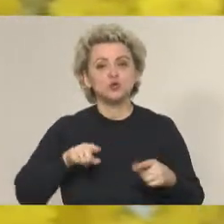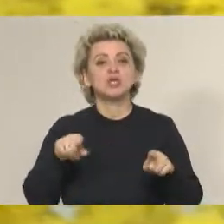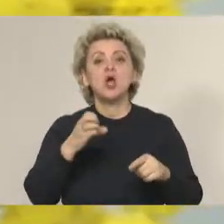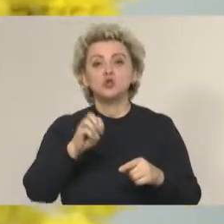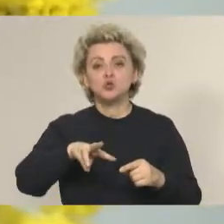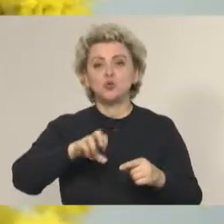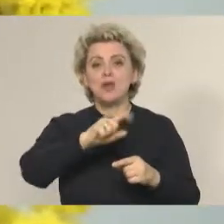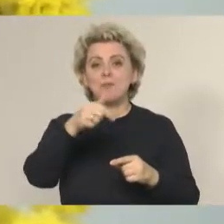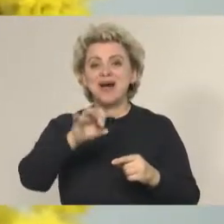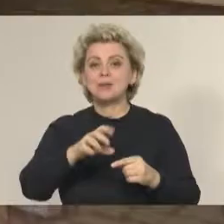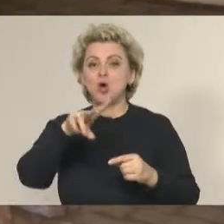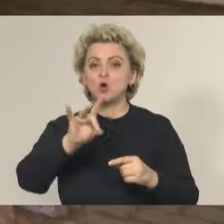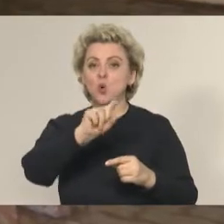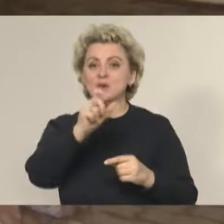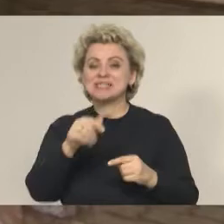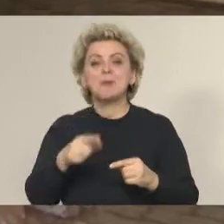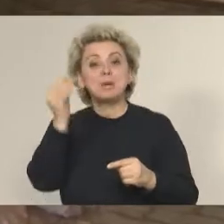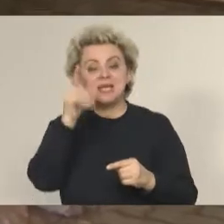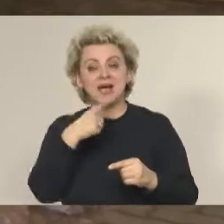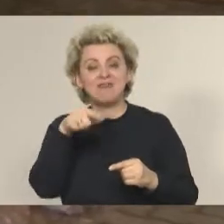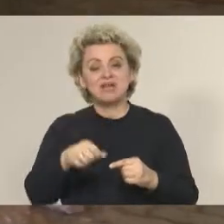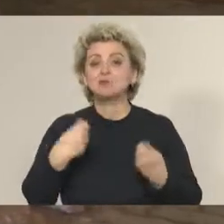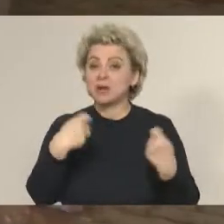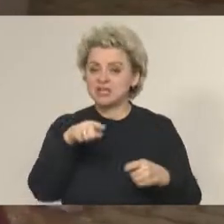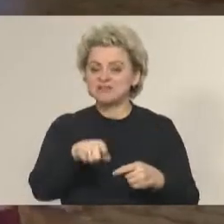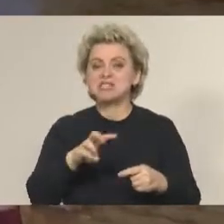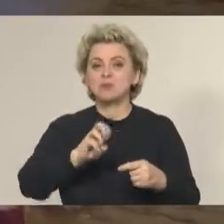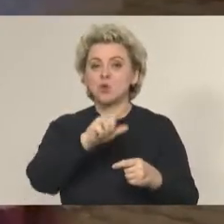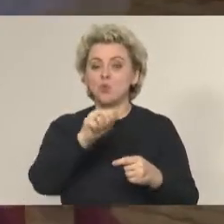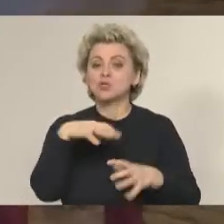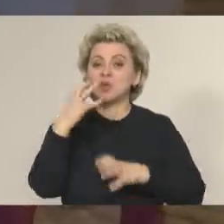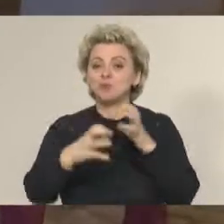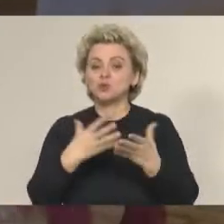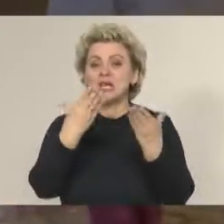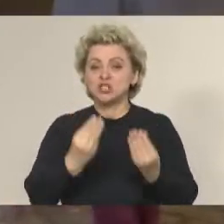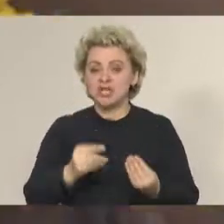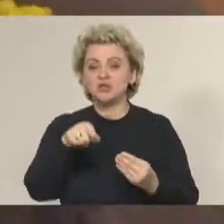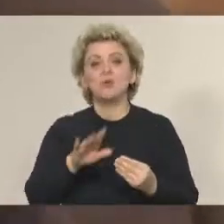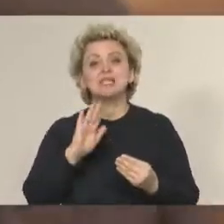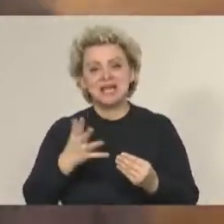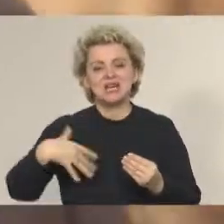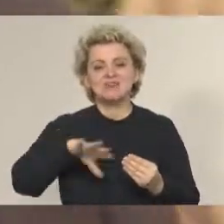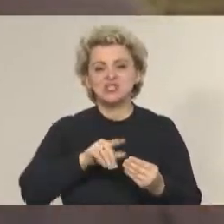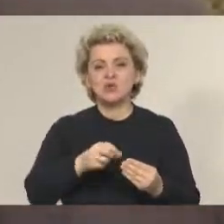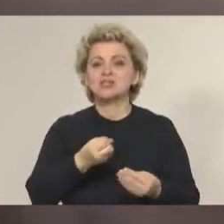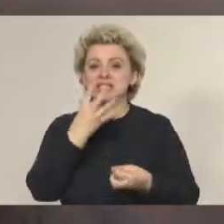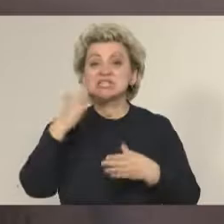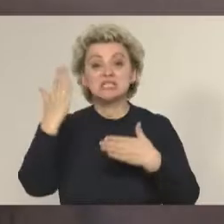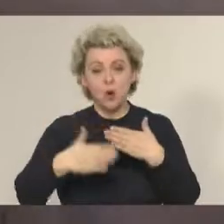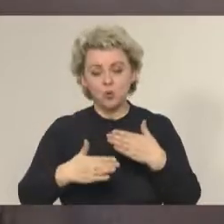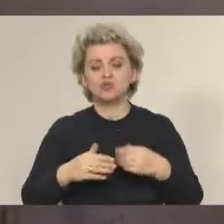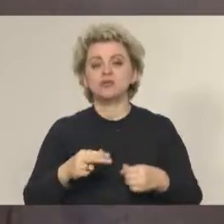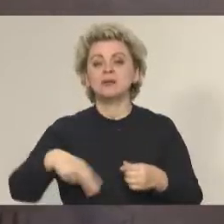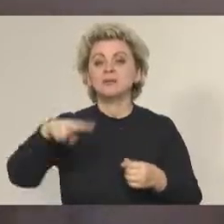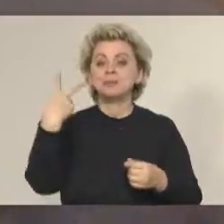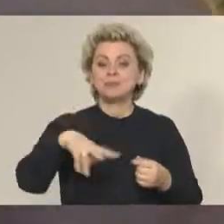же тюльпанами и розами. Сходятся во мнении цветочники. А мимоза к Международному женскому дню, скорее всего, отцветет.